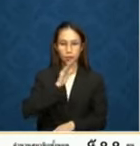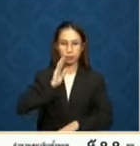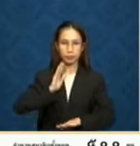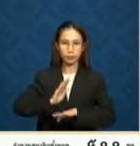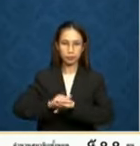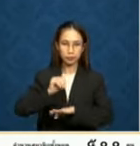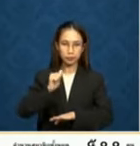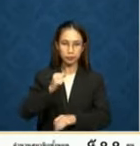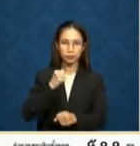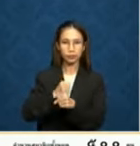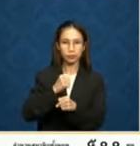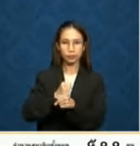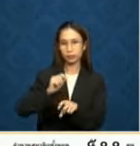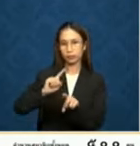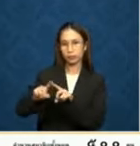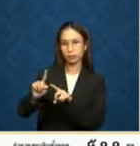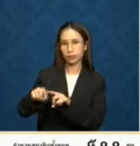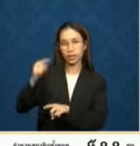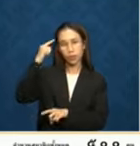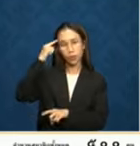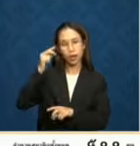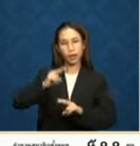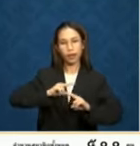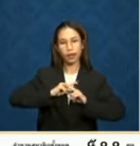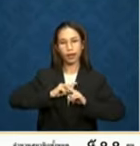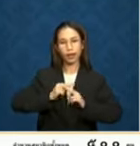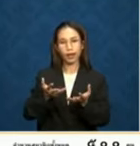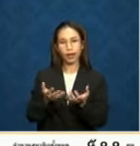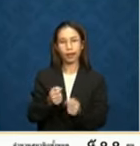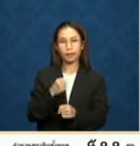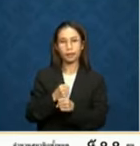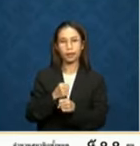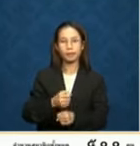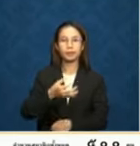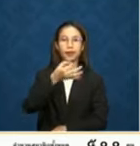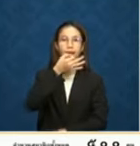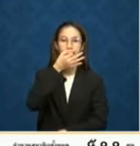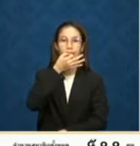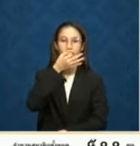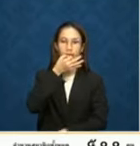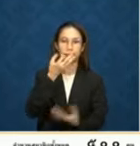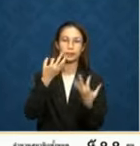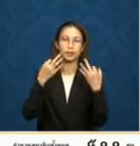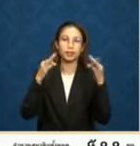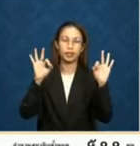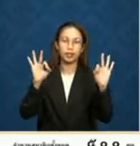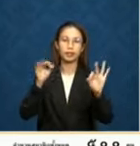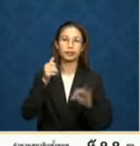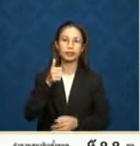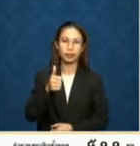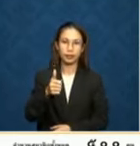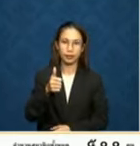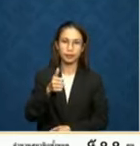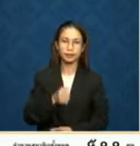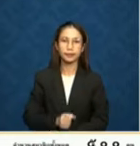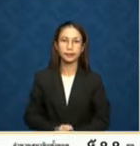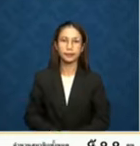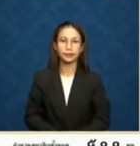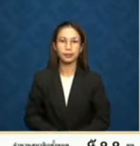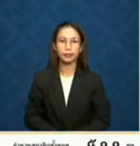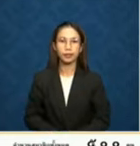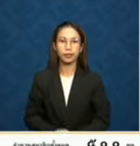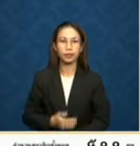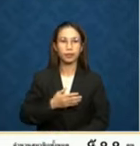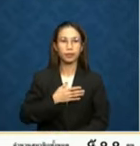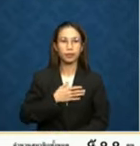ษะคุณก็สามารที่จะรับเหมาแล้วก็ประกอบเป็อาชีพอิรสลา Enoughนี่คือผม